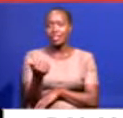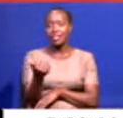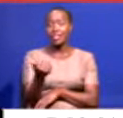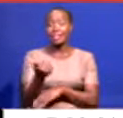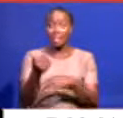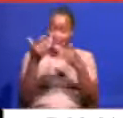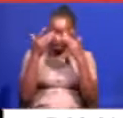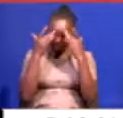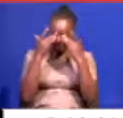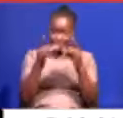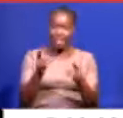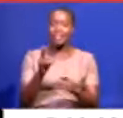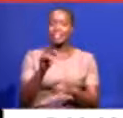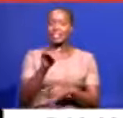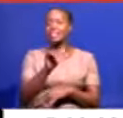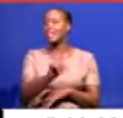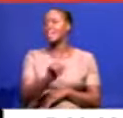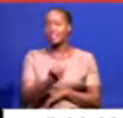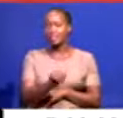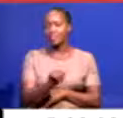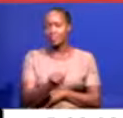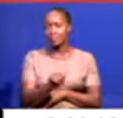wameamua ya kwamba